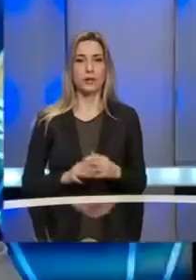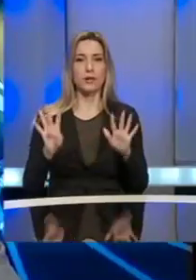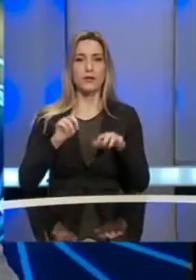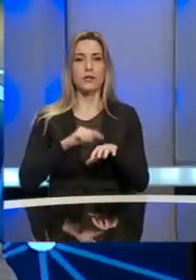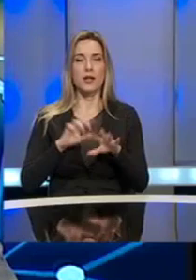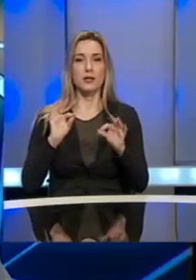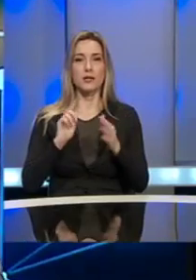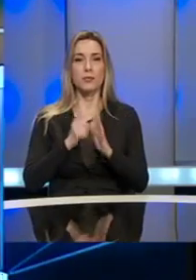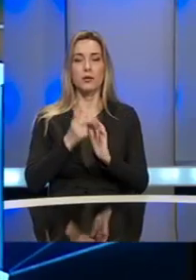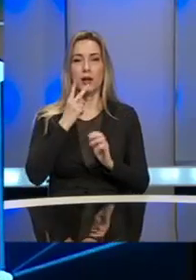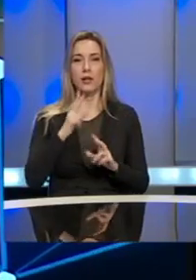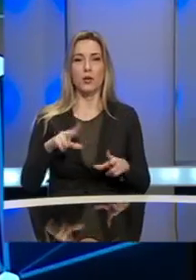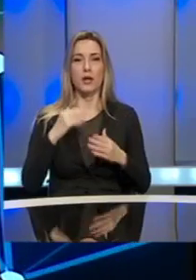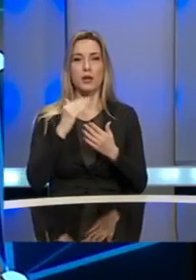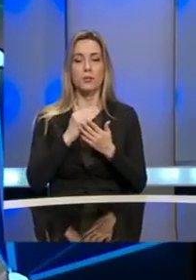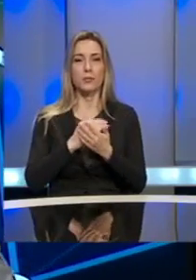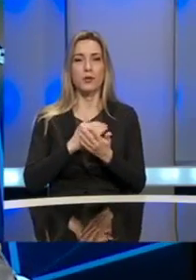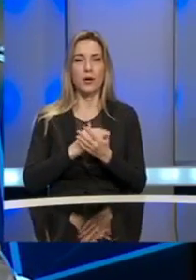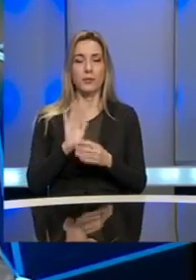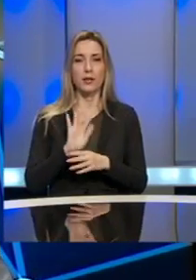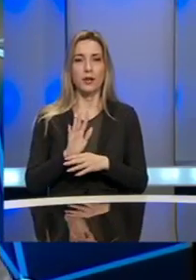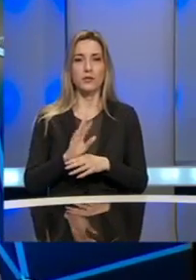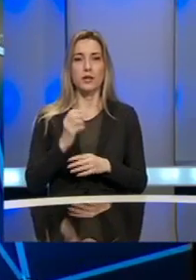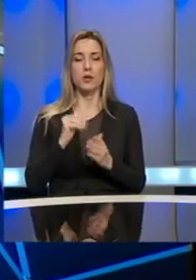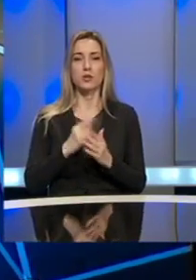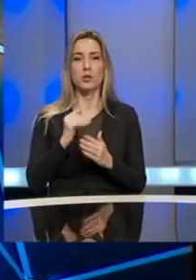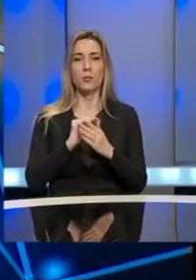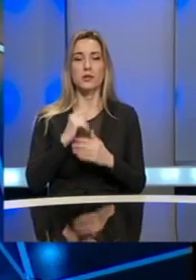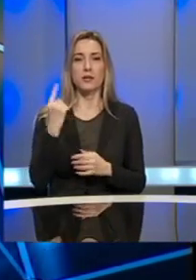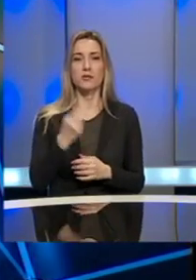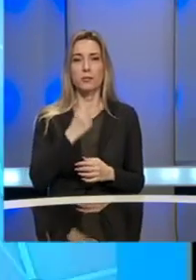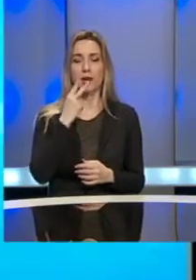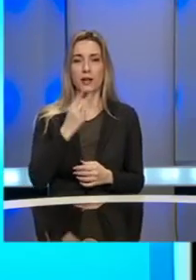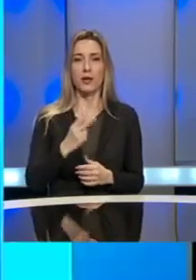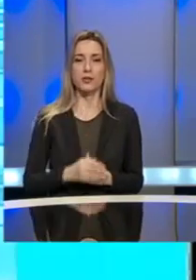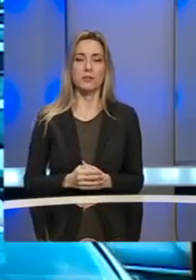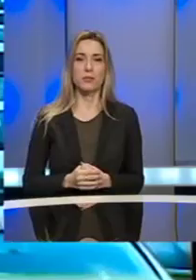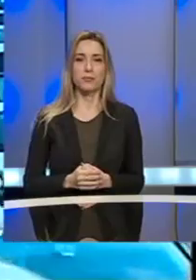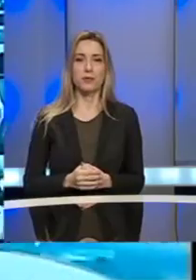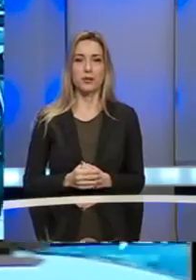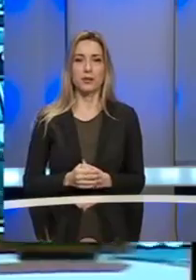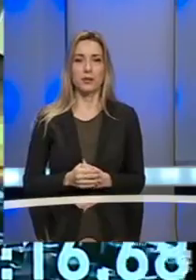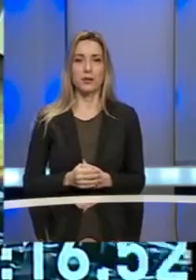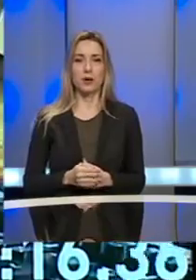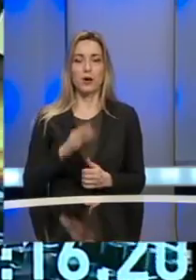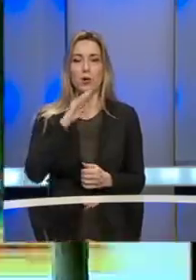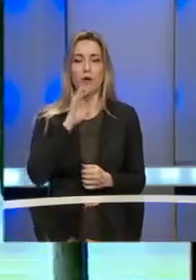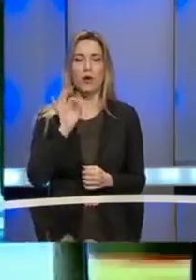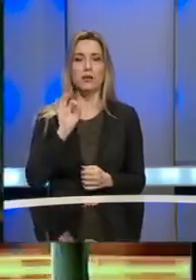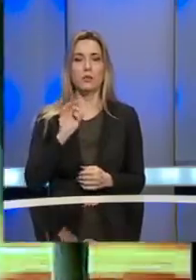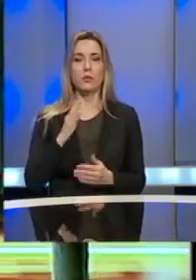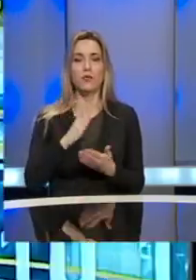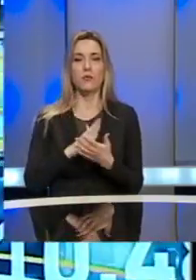Sati 10 minuta, gledate jutarnji program Televizije Bosne i Hercegovine. Još jednom pozdrav svim gledaocima. Govorili smo